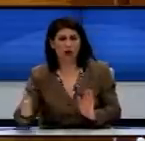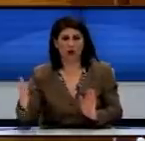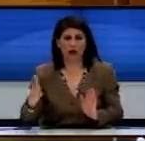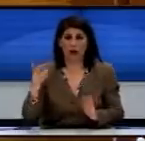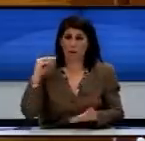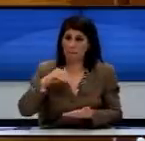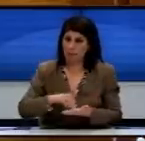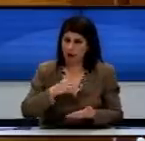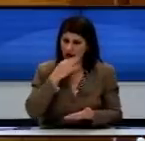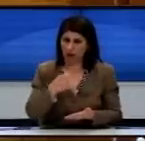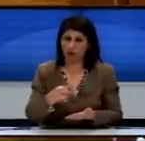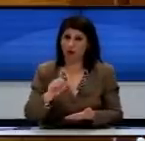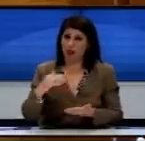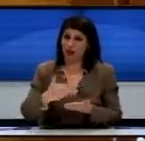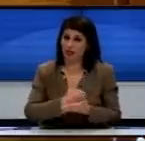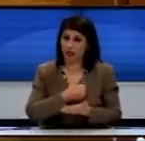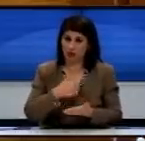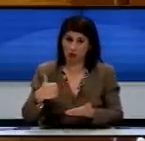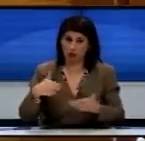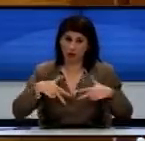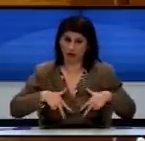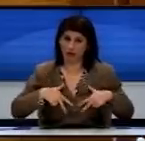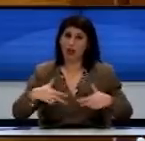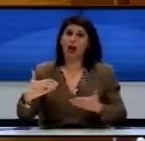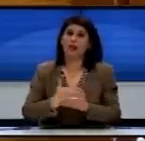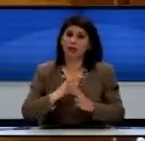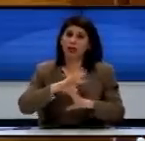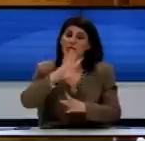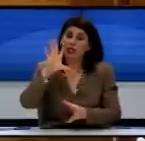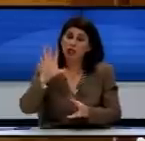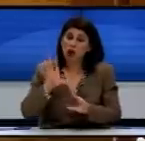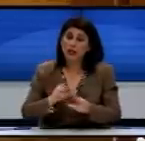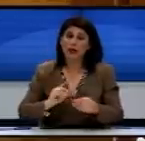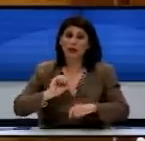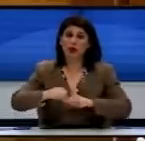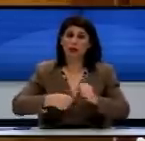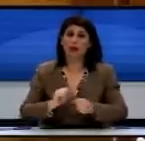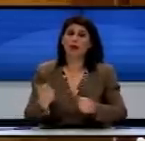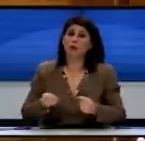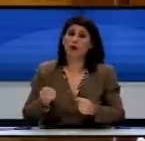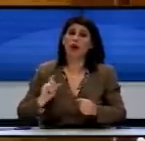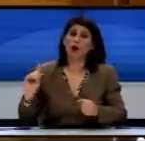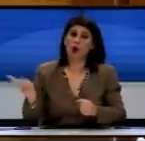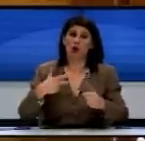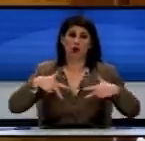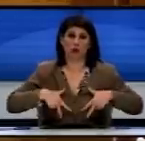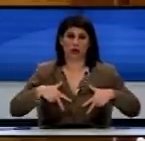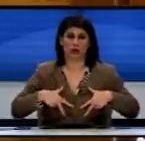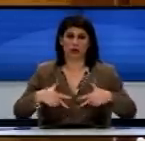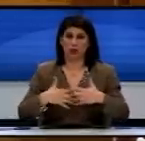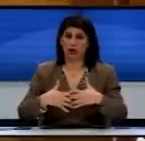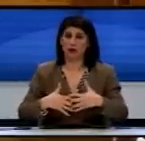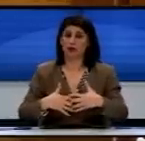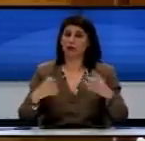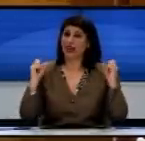θα το επαναλάβω. Δεν αδικεί μόνο την κυβέρνηση, αδικεί τη συνολική προσπάθεια που κάνει όλος ο κρατικός μηχανισμός,